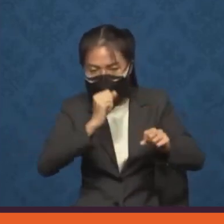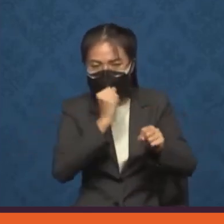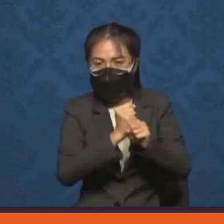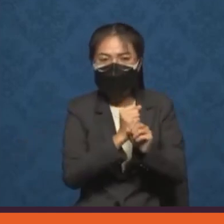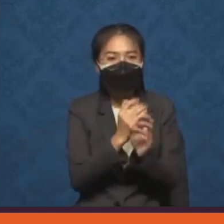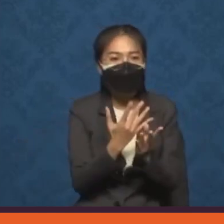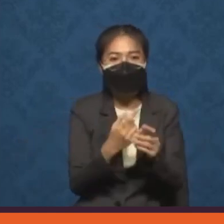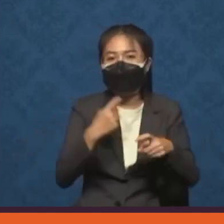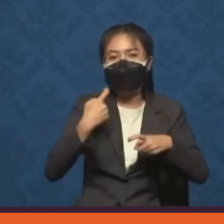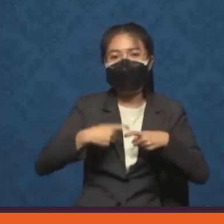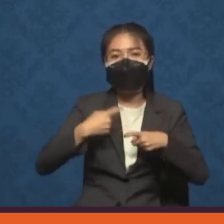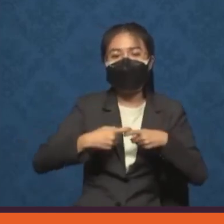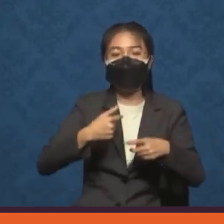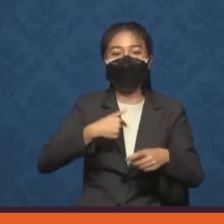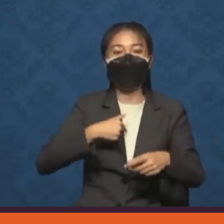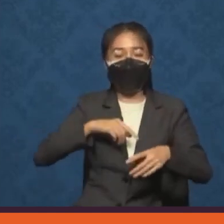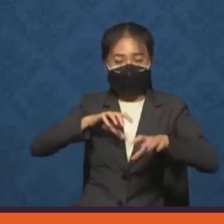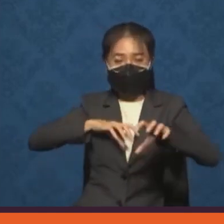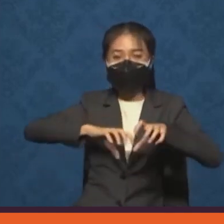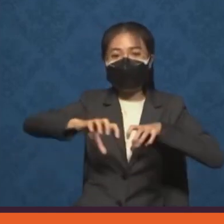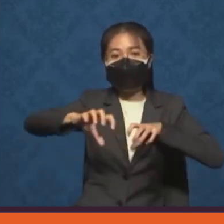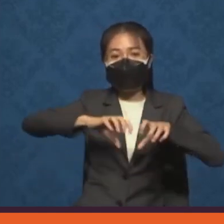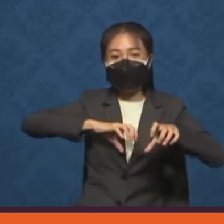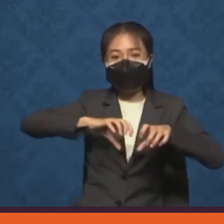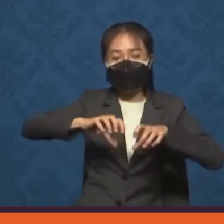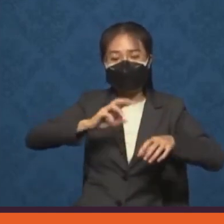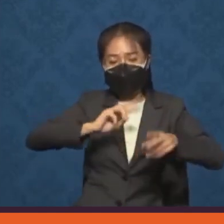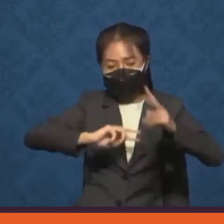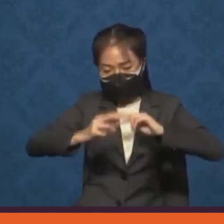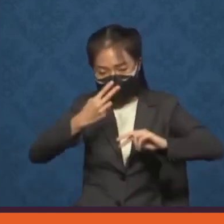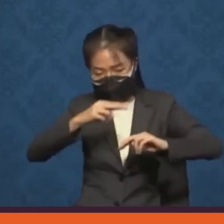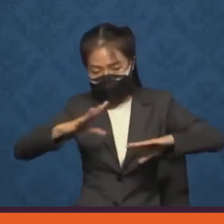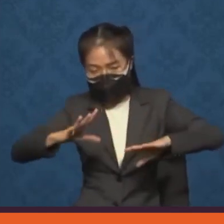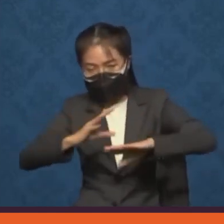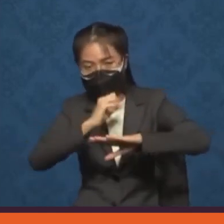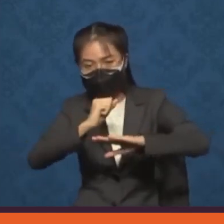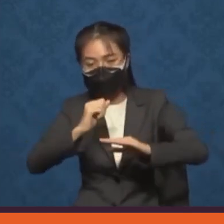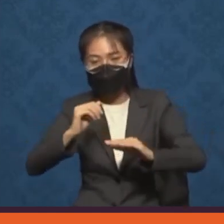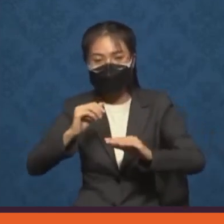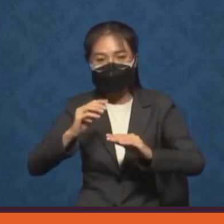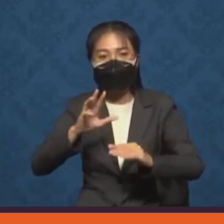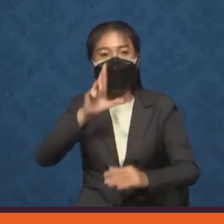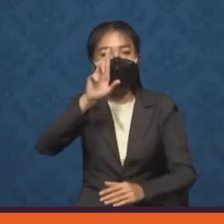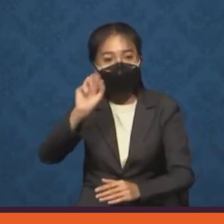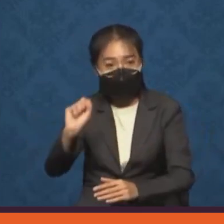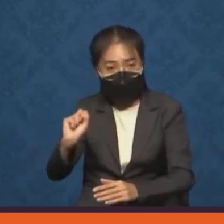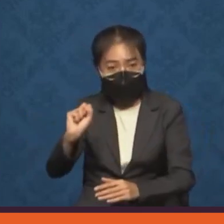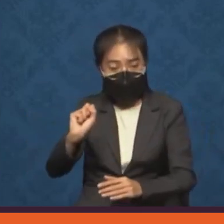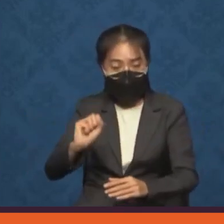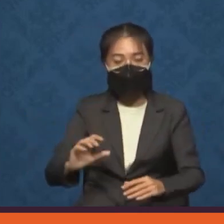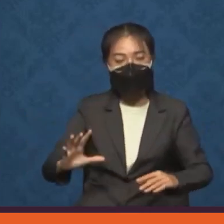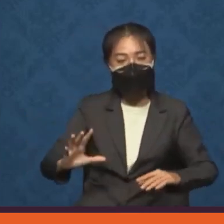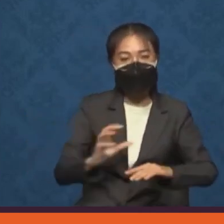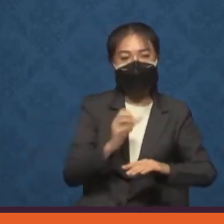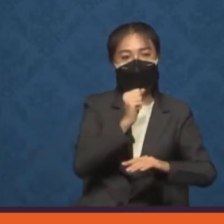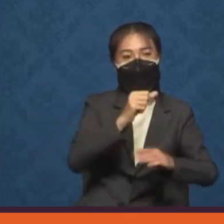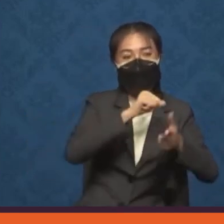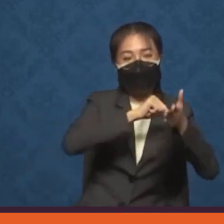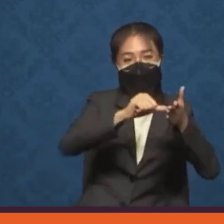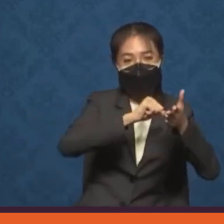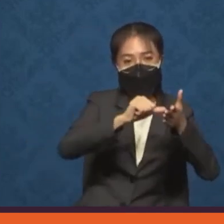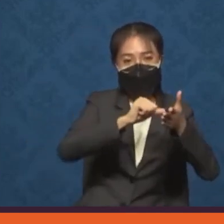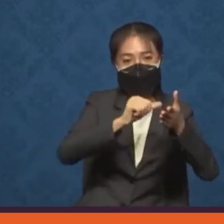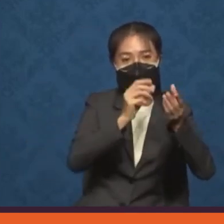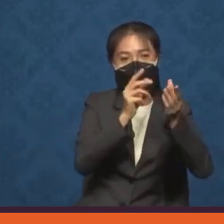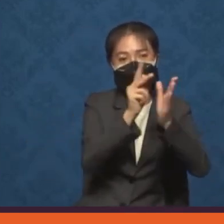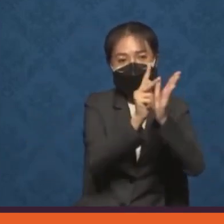งนี้คือจัดการเรื่องการสมดุลอำนาจกันระหว่างรัฐสภานะครับแล้วก็อำนาจการแก้รัฐธรรมนูญอำนาจสถาปนารัฐธรรมนูญกับ